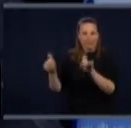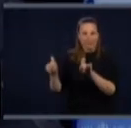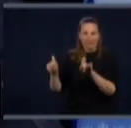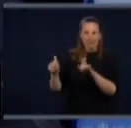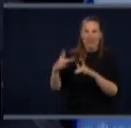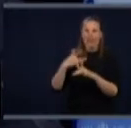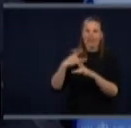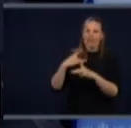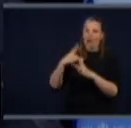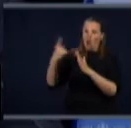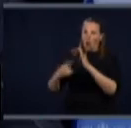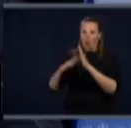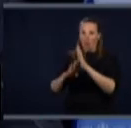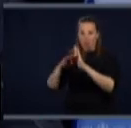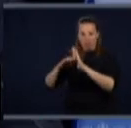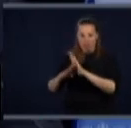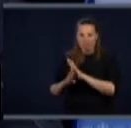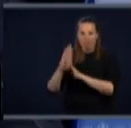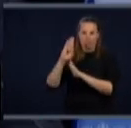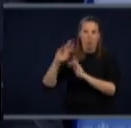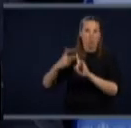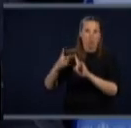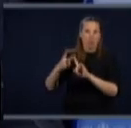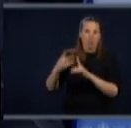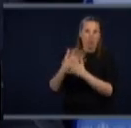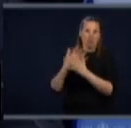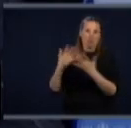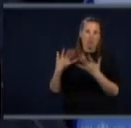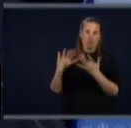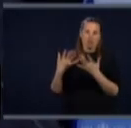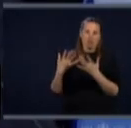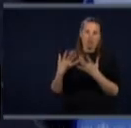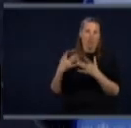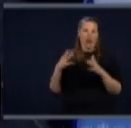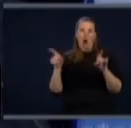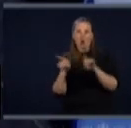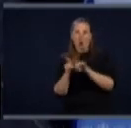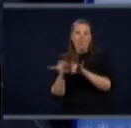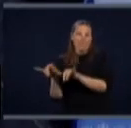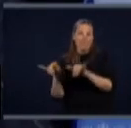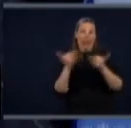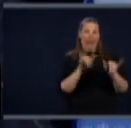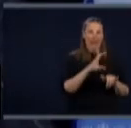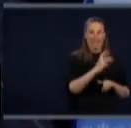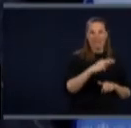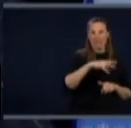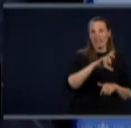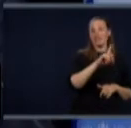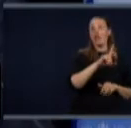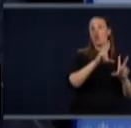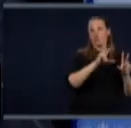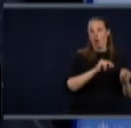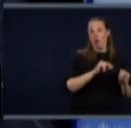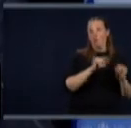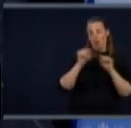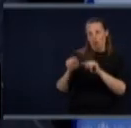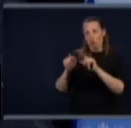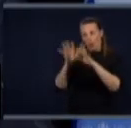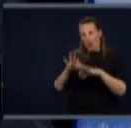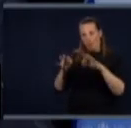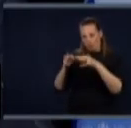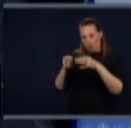des éclosions, hein, un peu comme... un peu peut-être pas à la même hauteur dans les CHSLD, mais des éclosions sur lesquelles on va investiguer. On va contrôler les cas